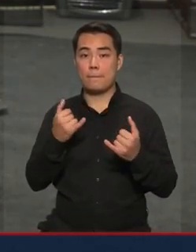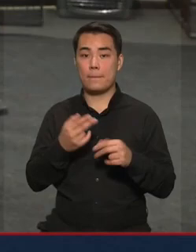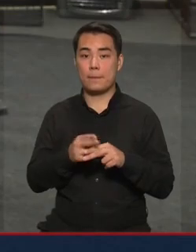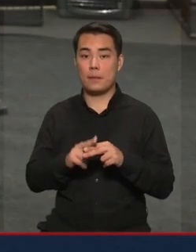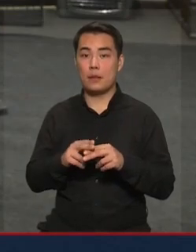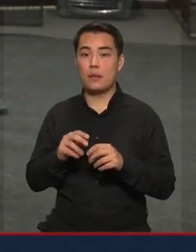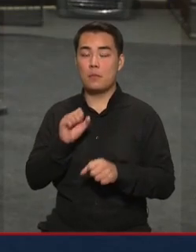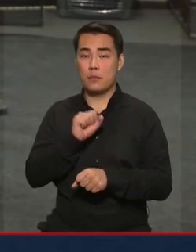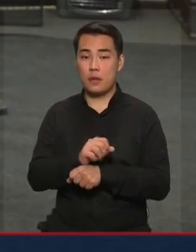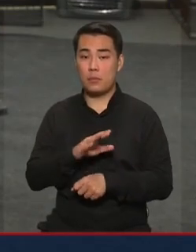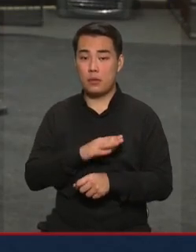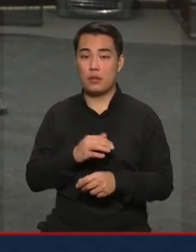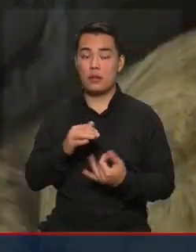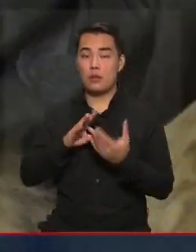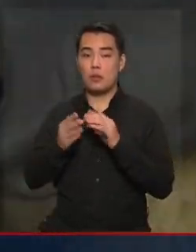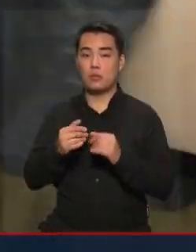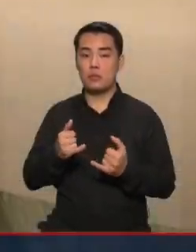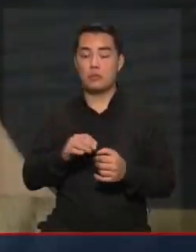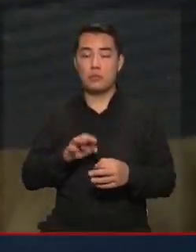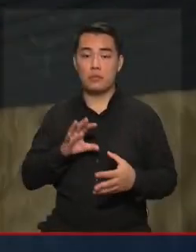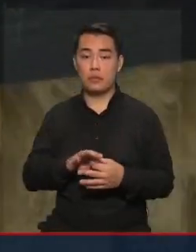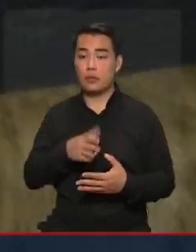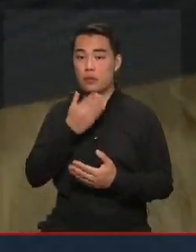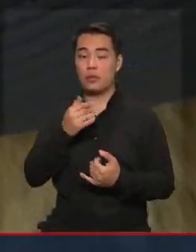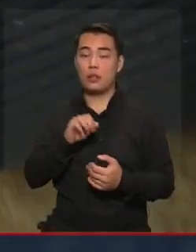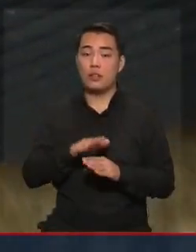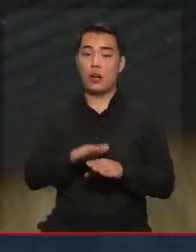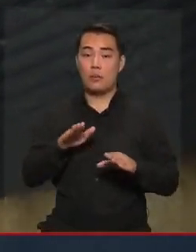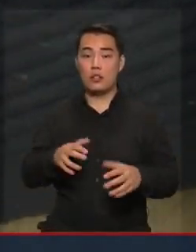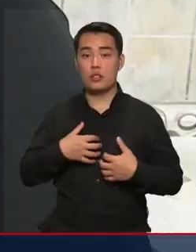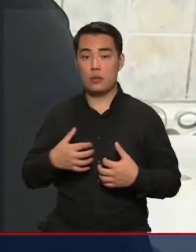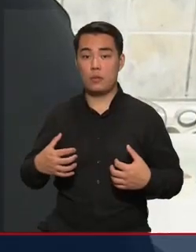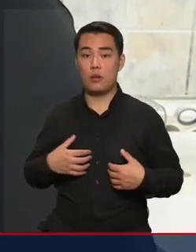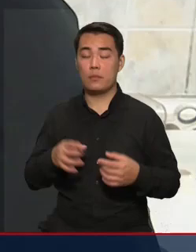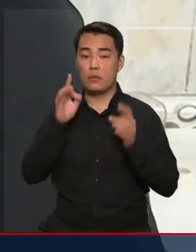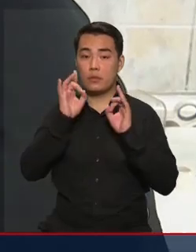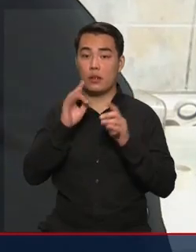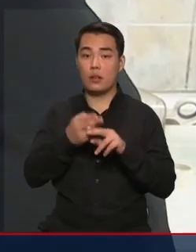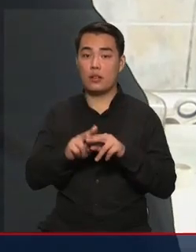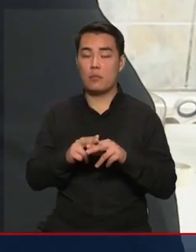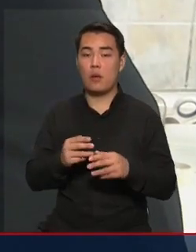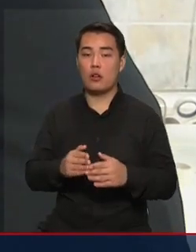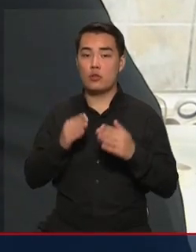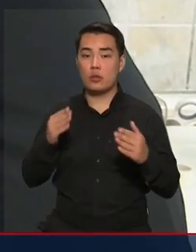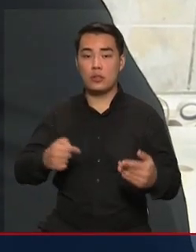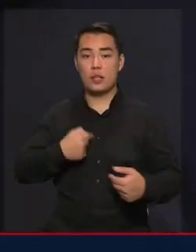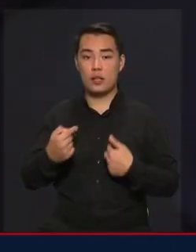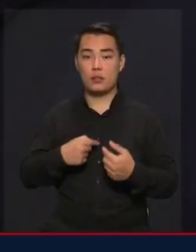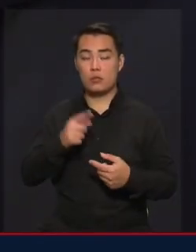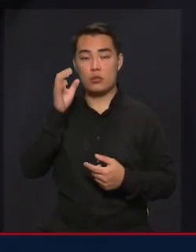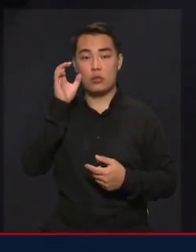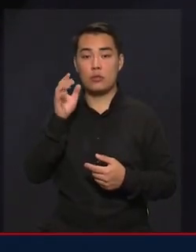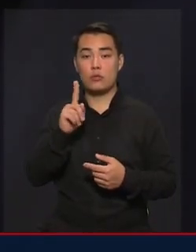воздушкой посигналил, он не реагирует. Для домашних животных шум фейерверков – большой стресс, считают ветеринары. Все